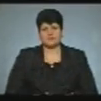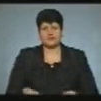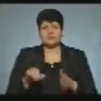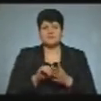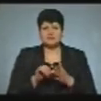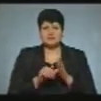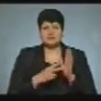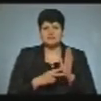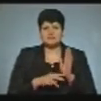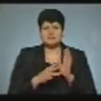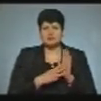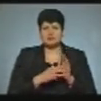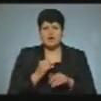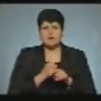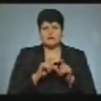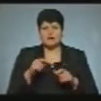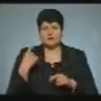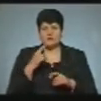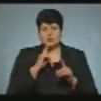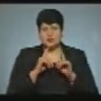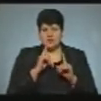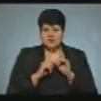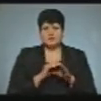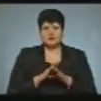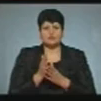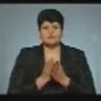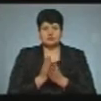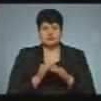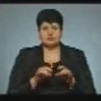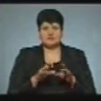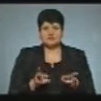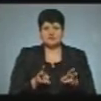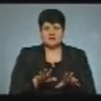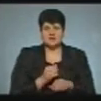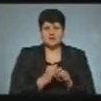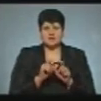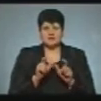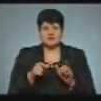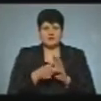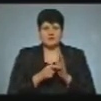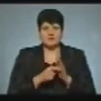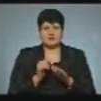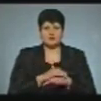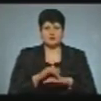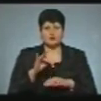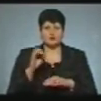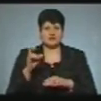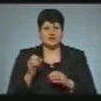Представники 78-ї аптеки обласної ради і виконавчої служби вирішили залишити аптеку в приміщенні на Руській ще на 10